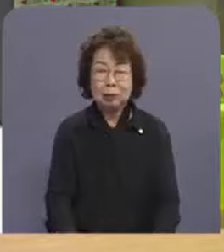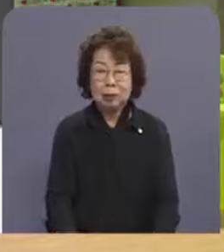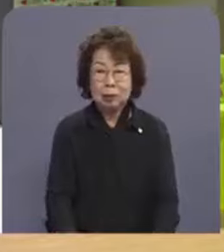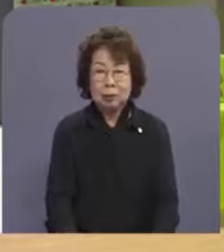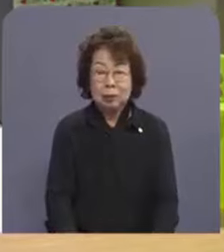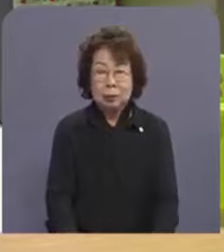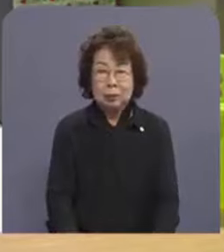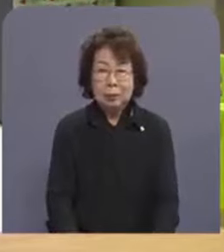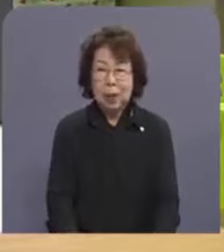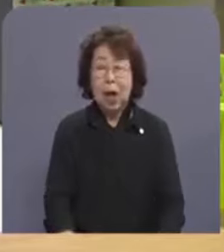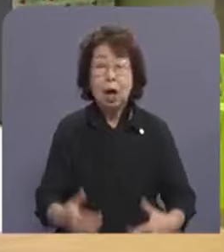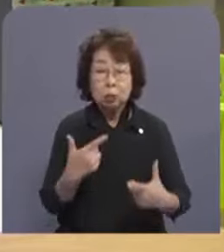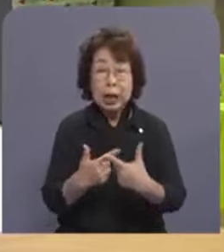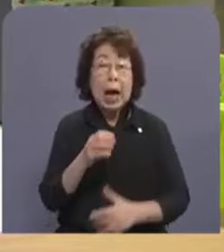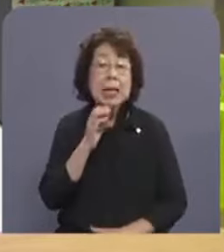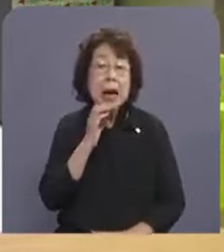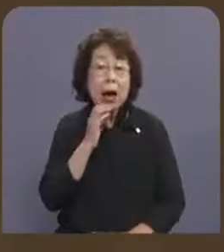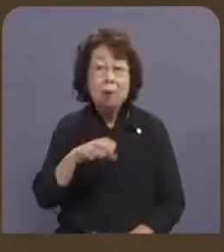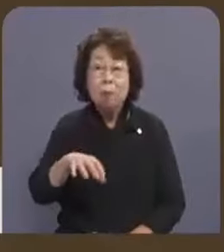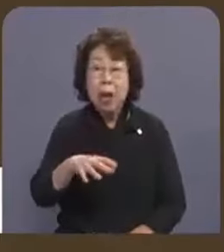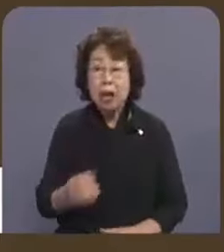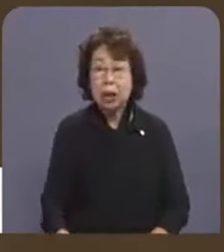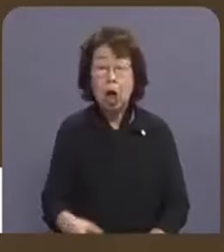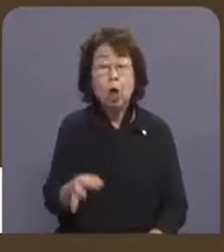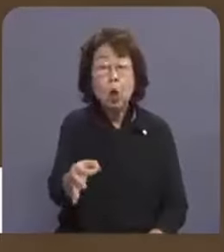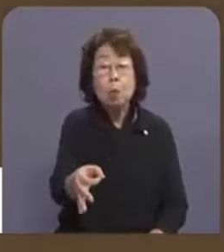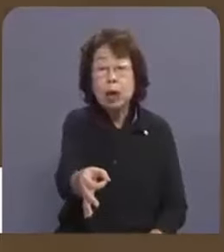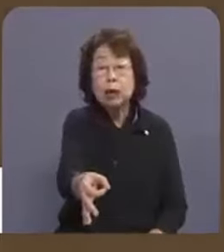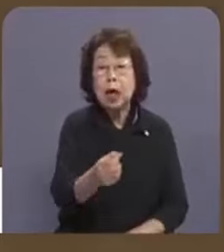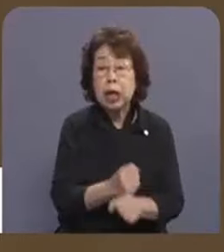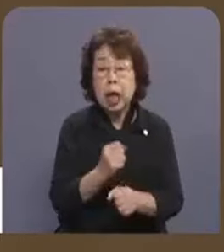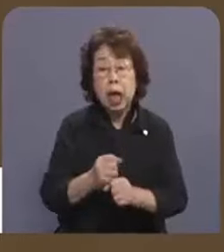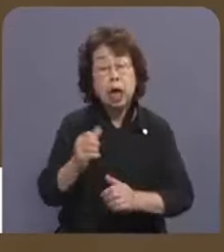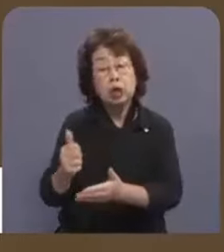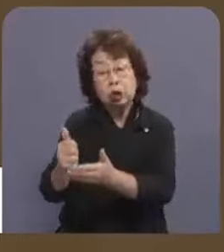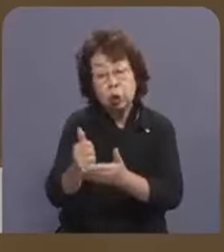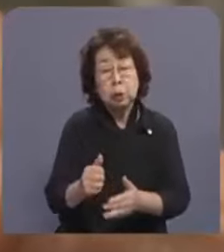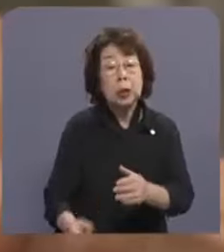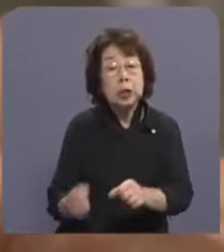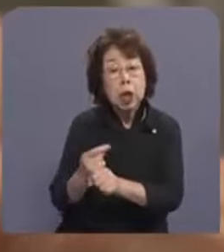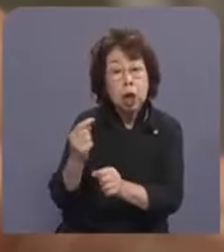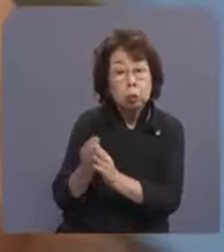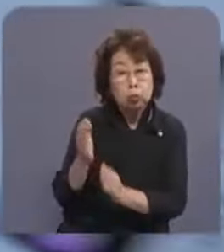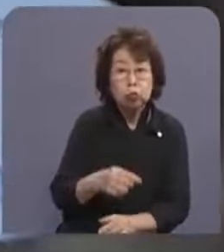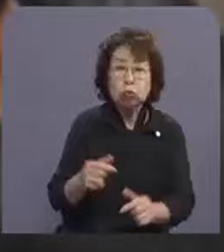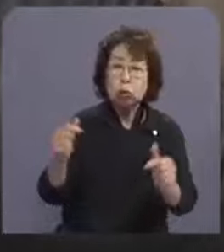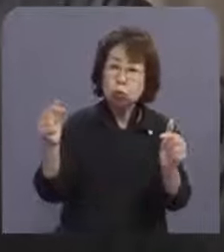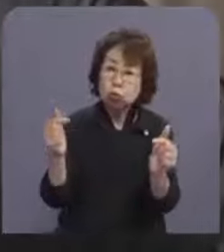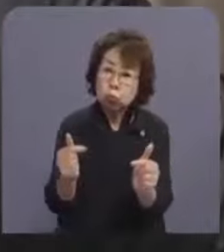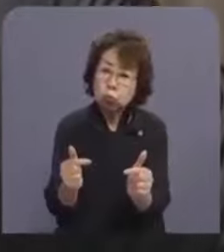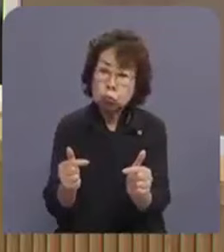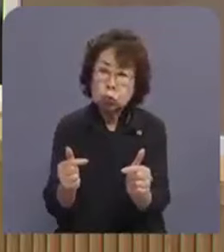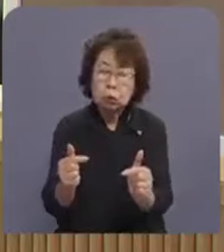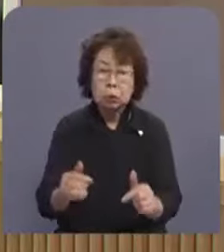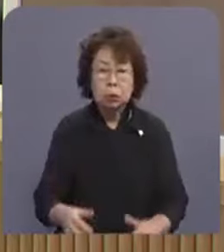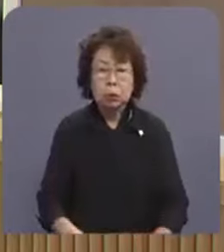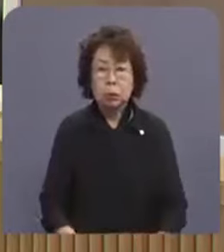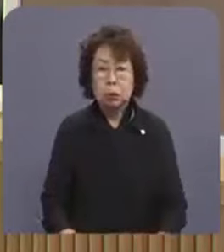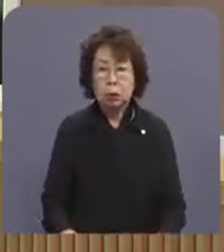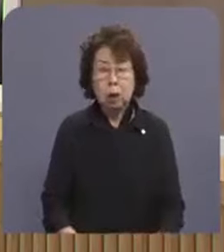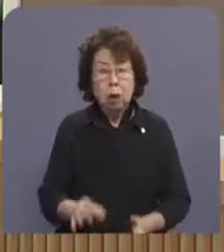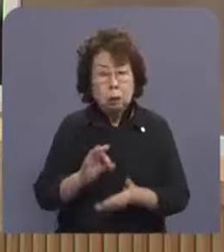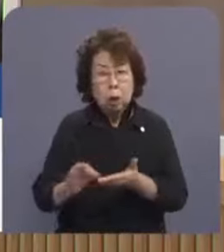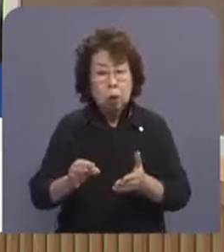기사입니다 부산의 한 카페 동백전을 이용하는 손님이 지난해부터 꽤 줄었습니다 동백전